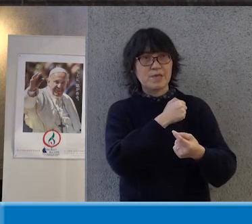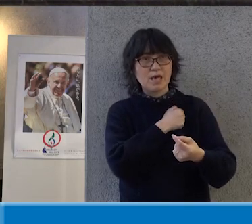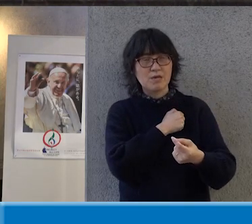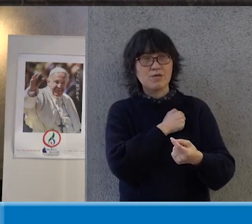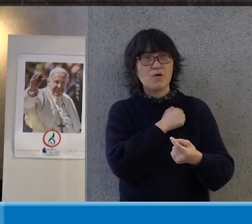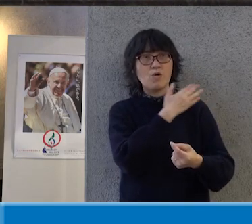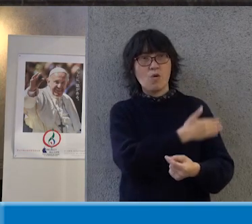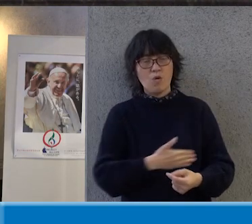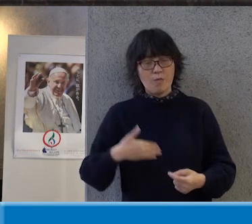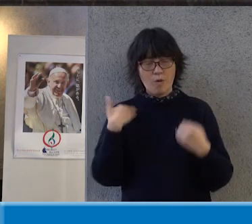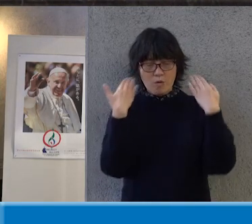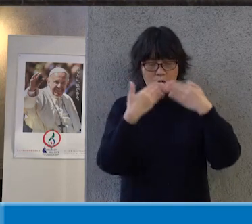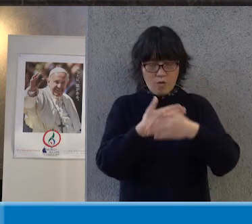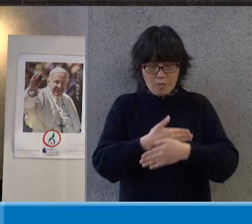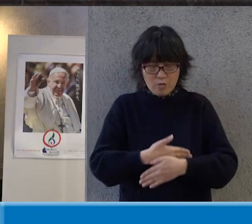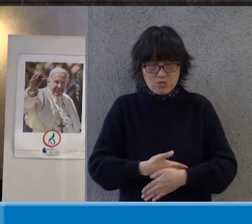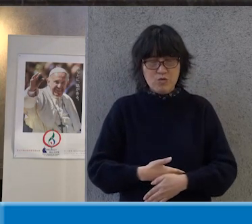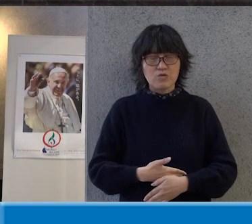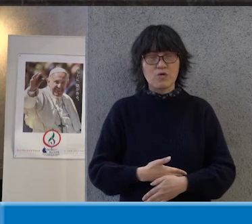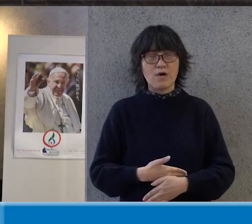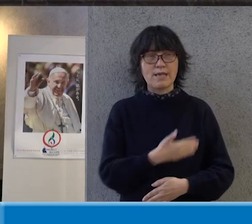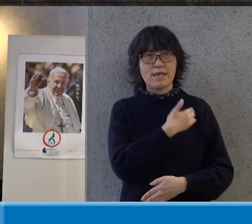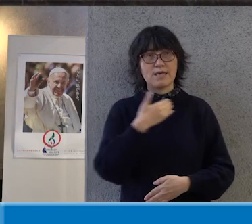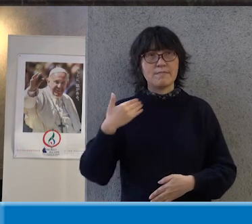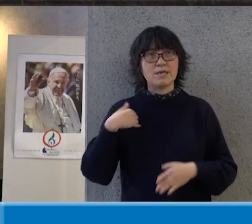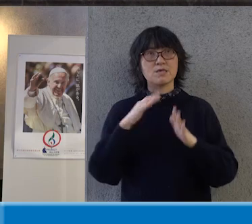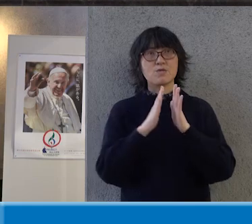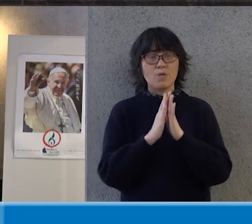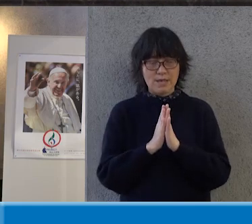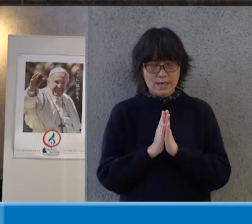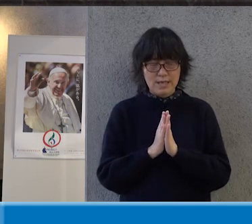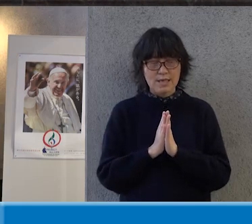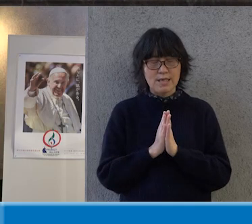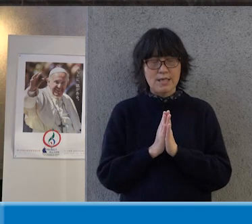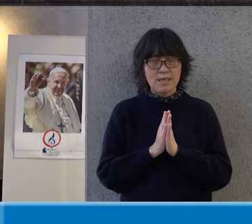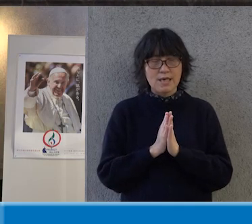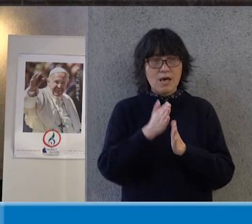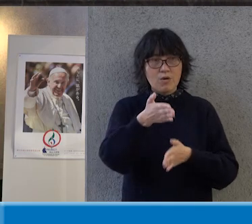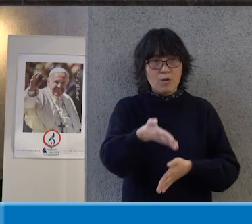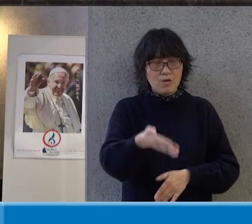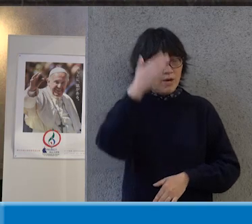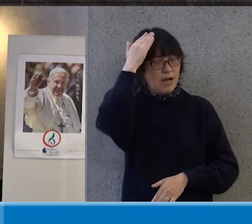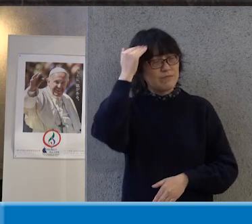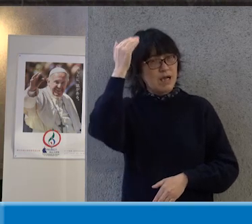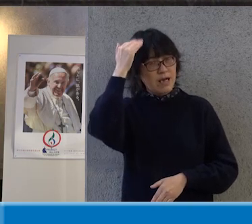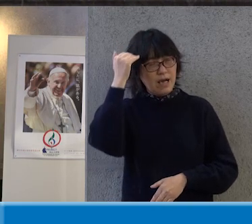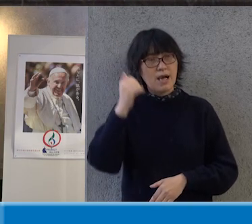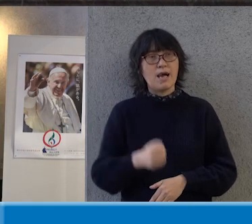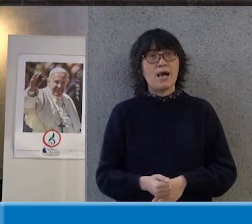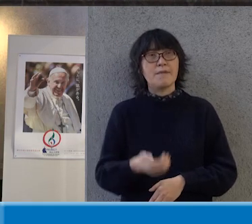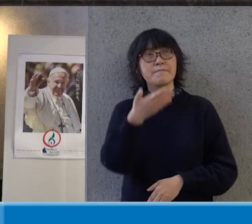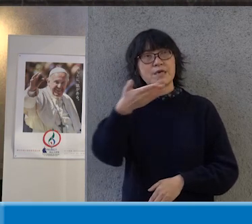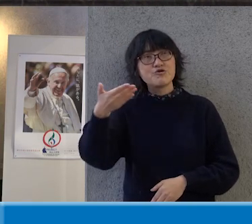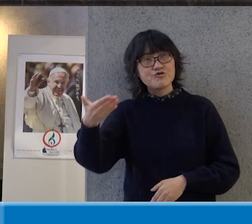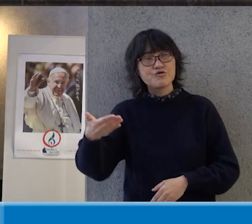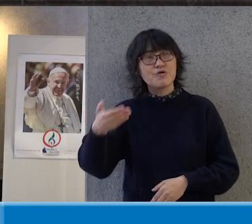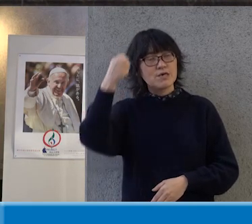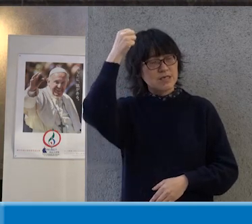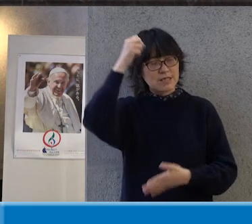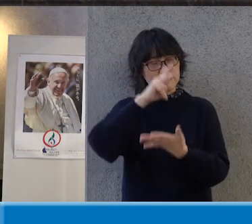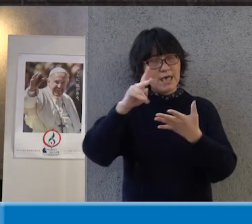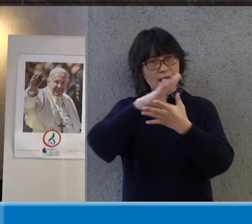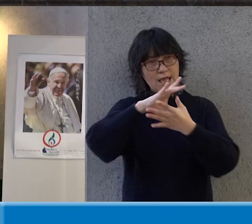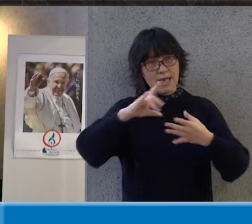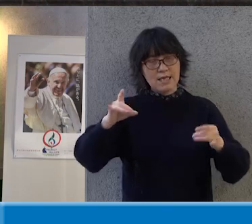を身にまといますように。この油が水と聖霊